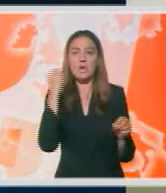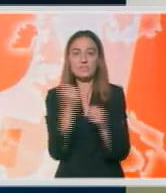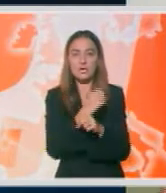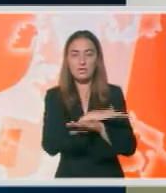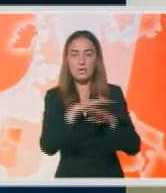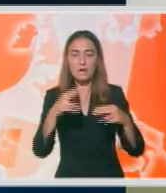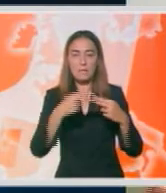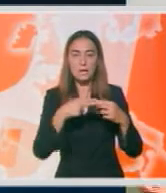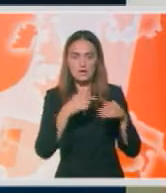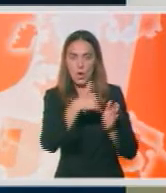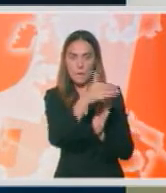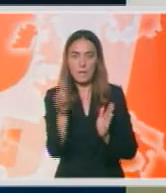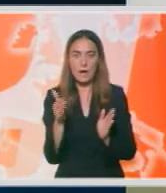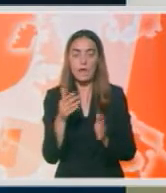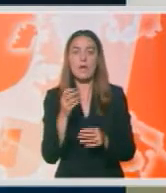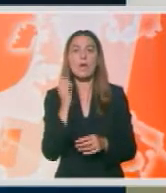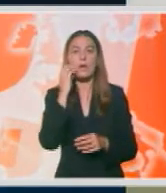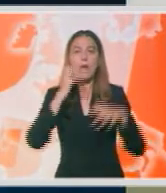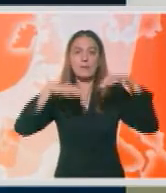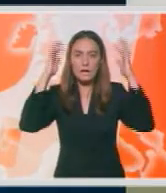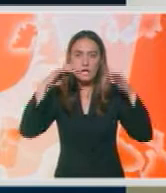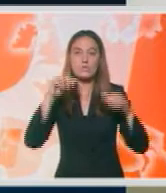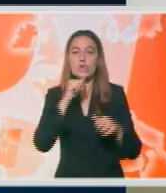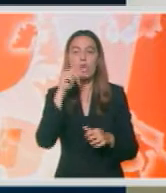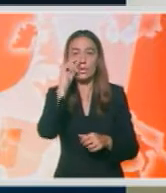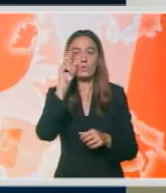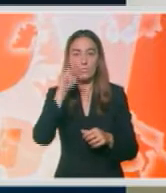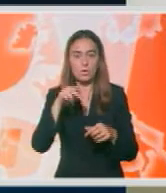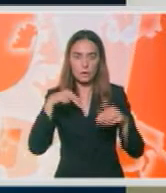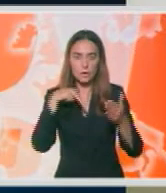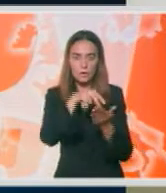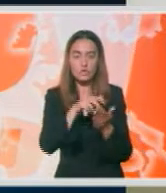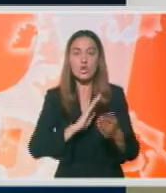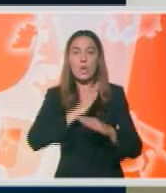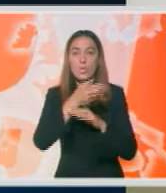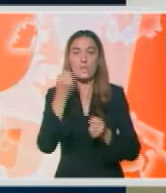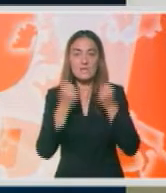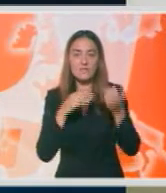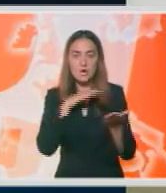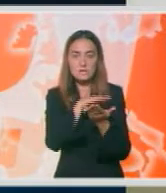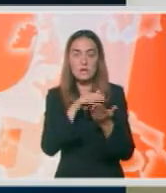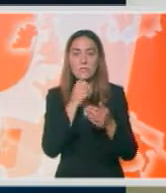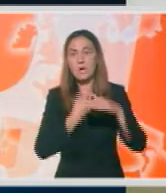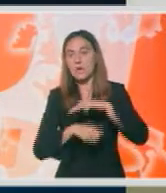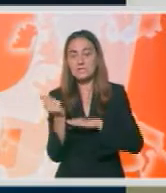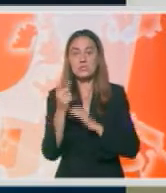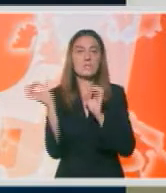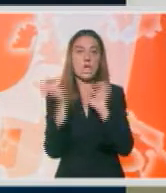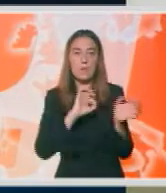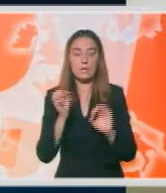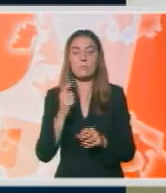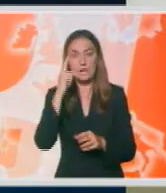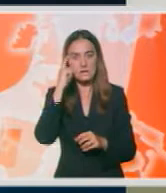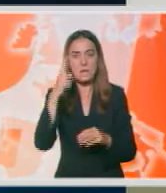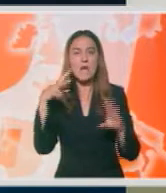pored obale da može prilikom kiše i toga mogu ljudi da prilaze, da ulaze sa vozilima, da izlaze napolje sa opremom, jer znamo